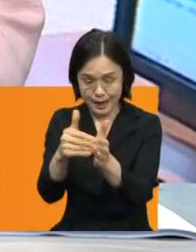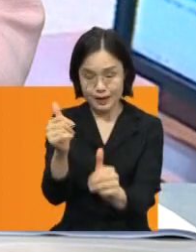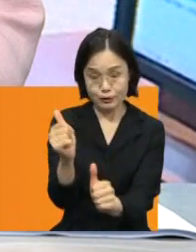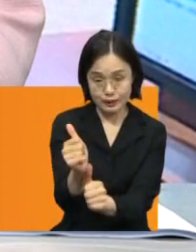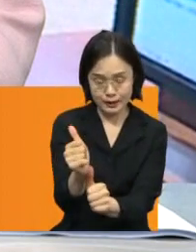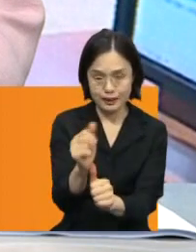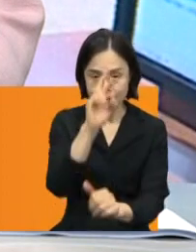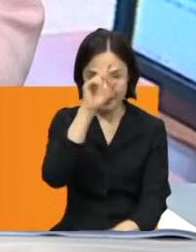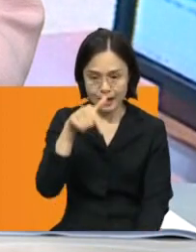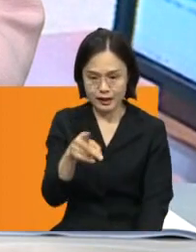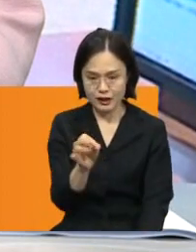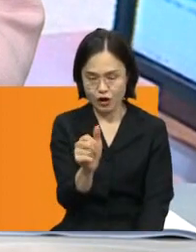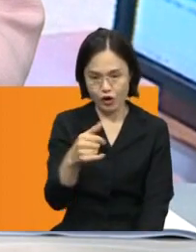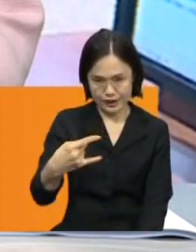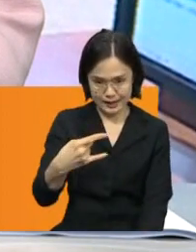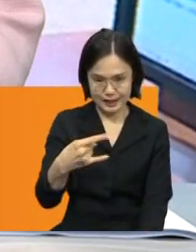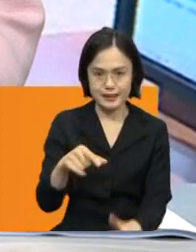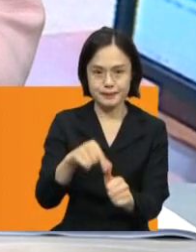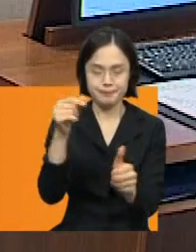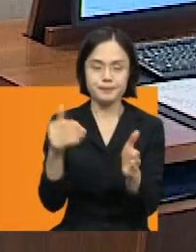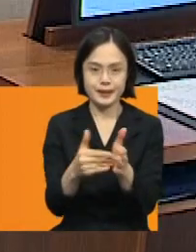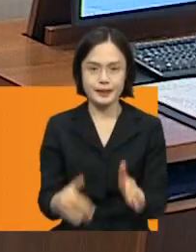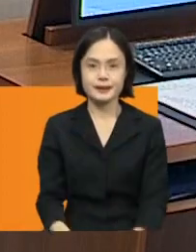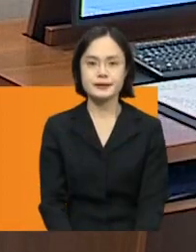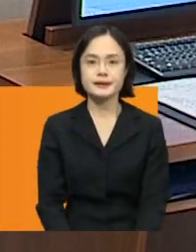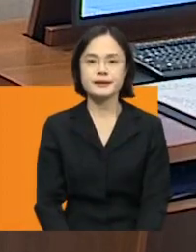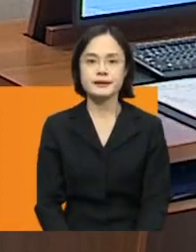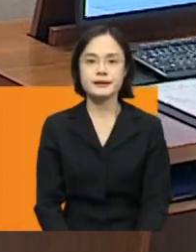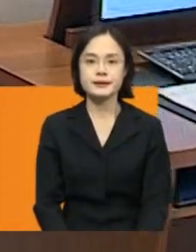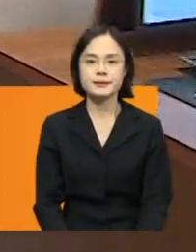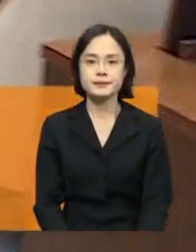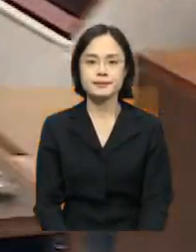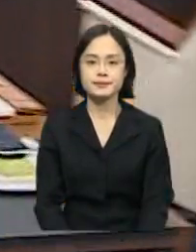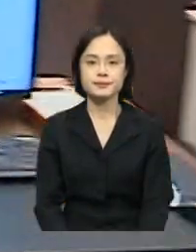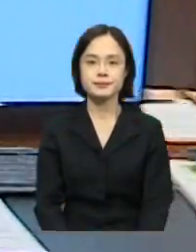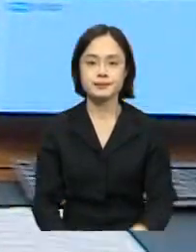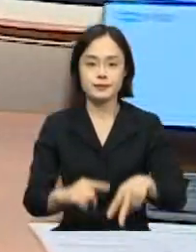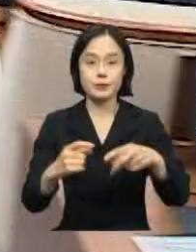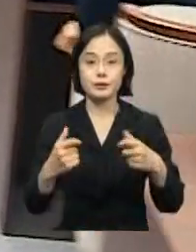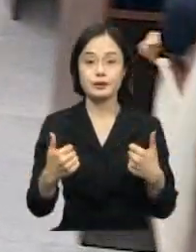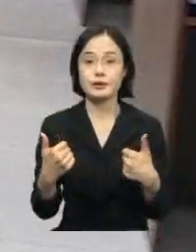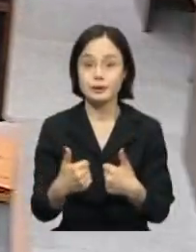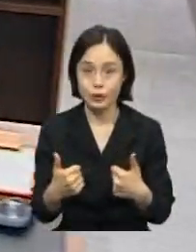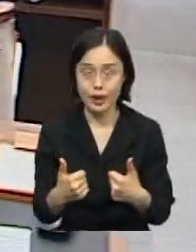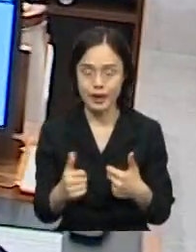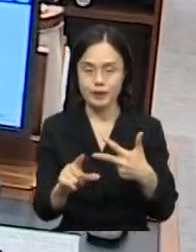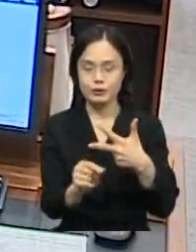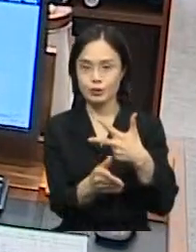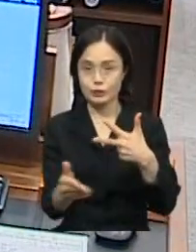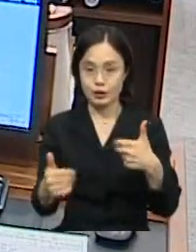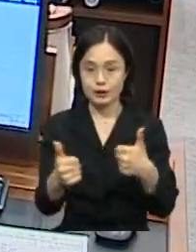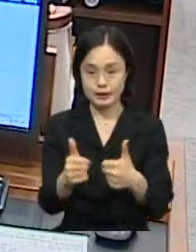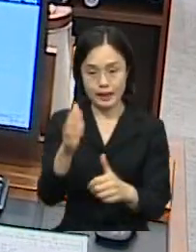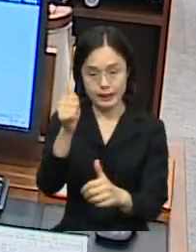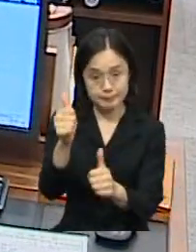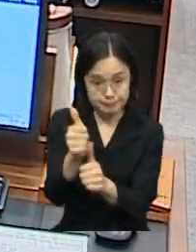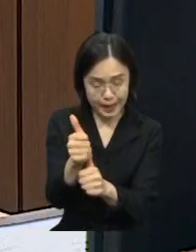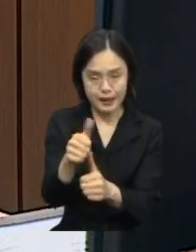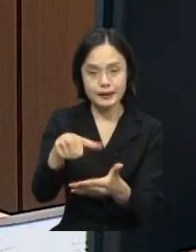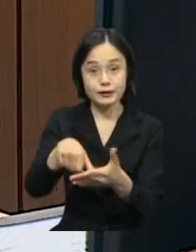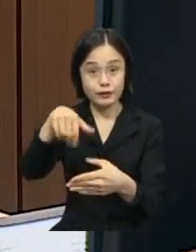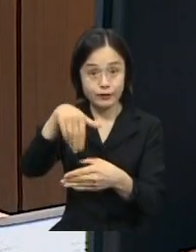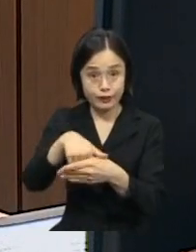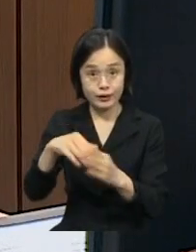선출됐습니다 보도의 조성엽 기자입니다 서대문 위회 후반기 의장단 선거일